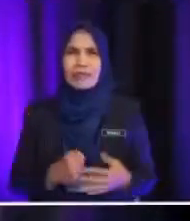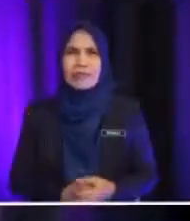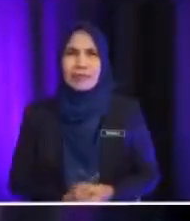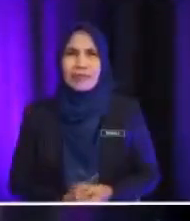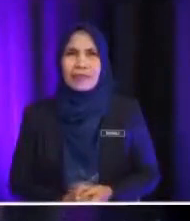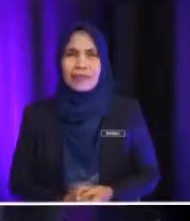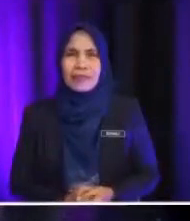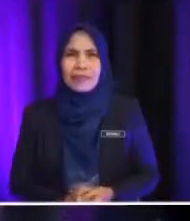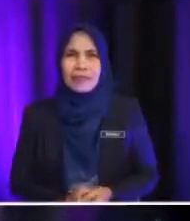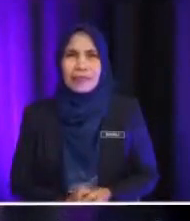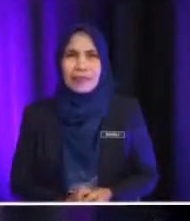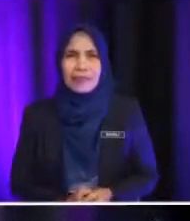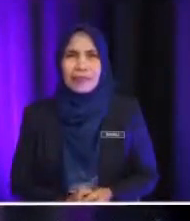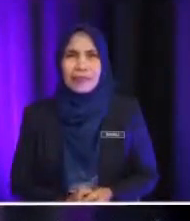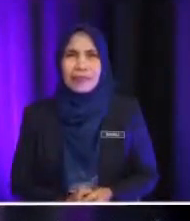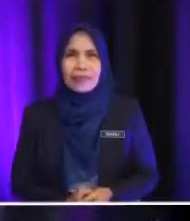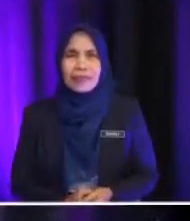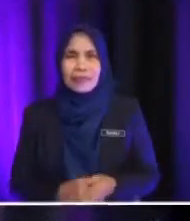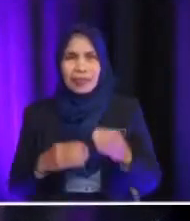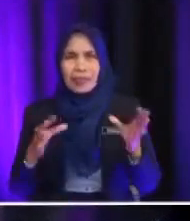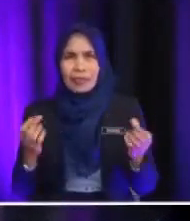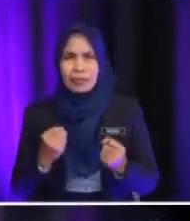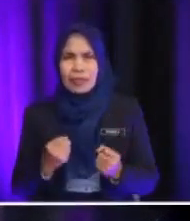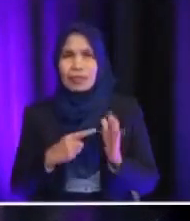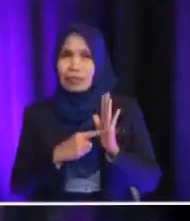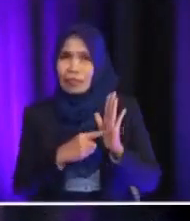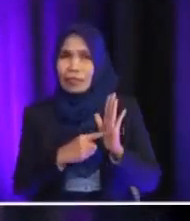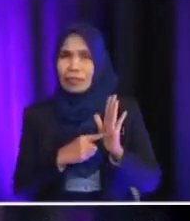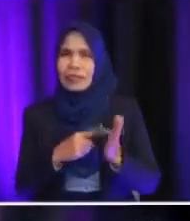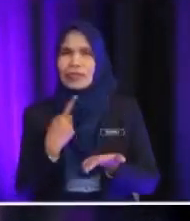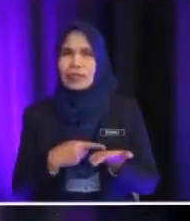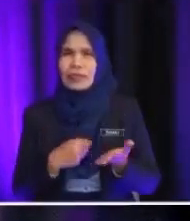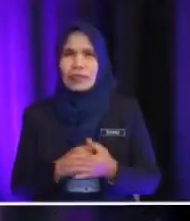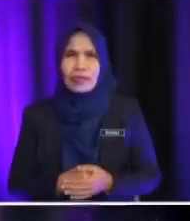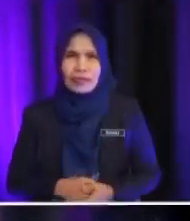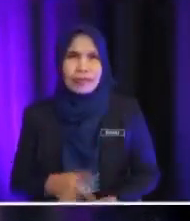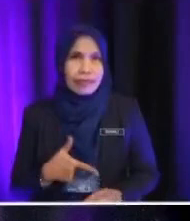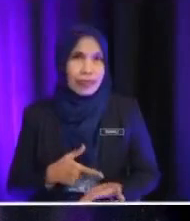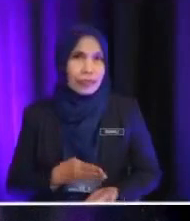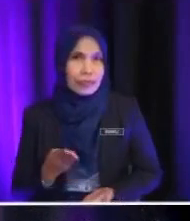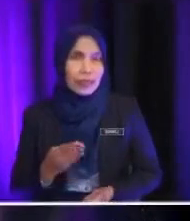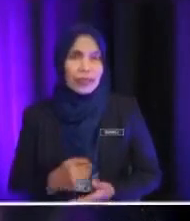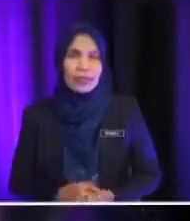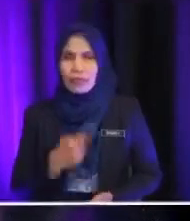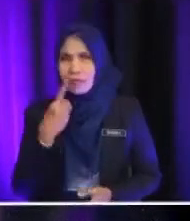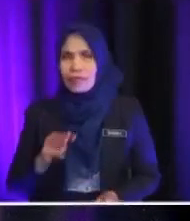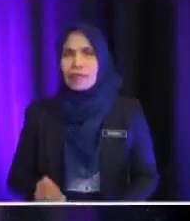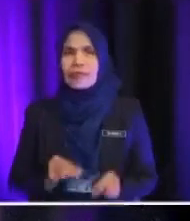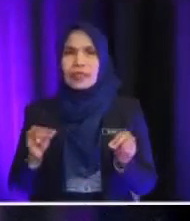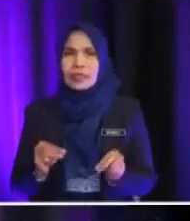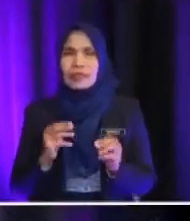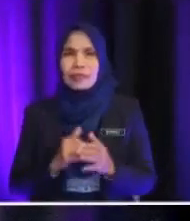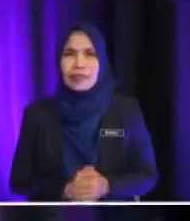Okey, mungkin cikgu nak tunjukkan pula bahan-bahan apa yang kita perlukan untuk masak ni cikgu. Okey, bahan-bahan yang kita perlu untuk masak. Okey, hari ni cikgu